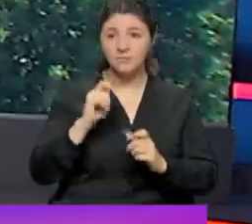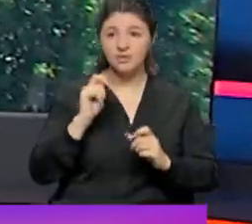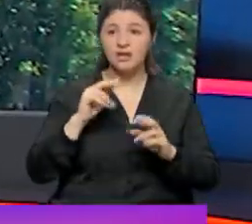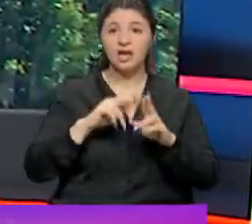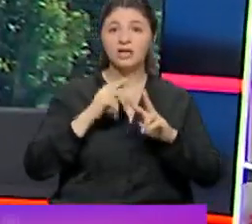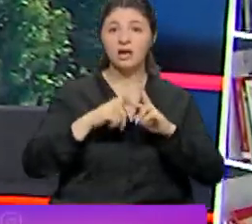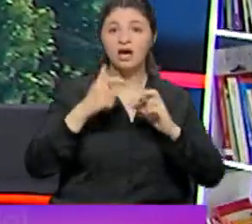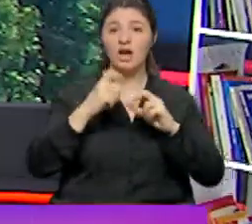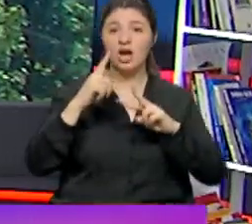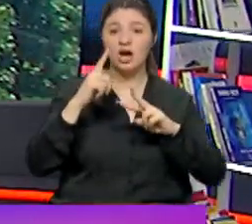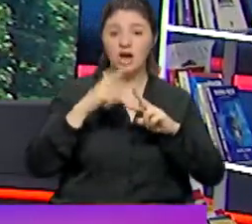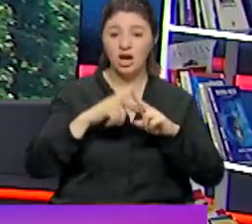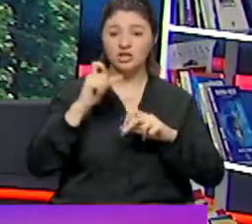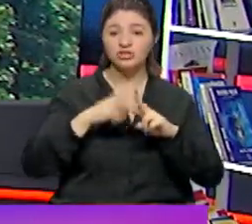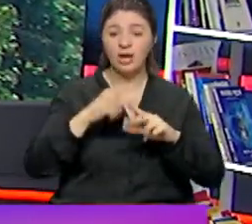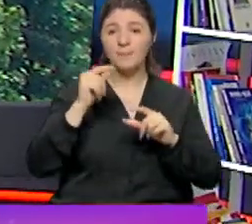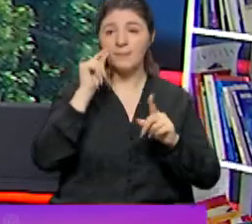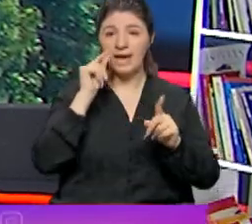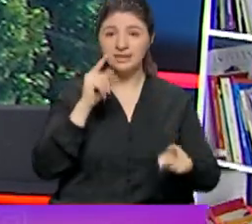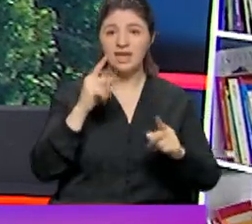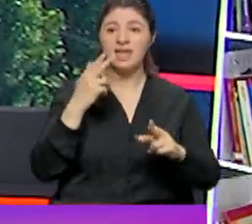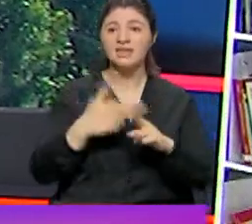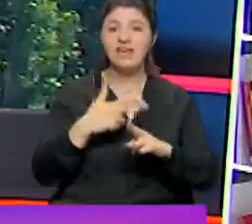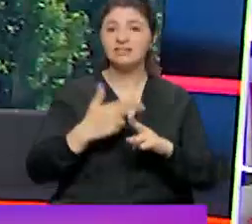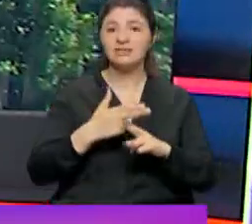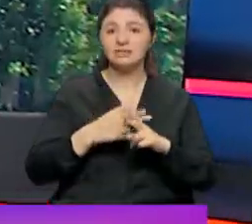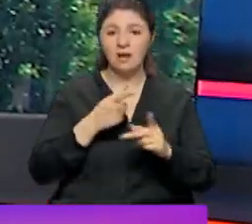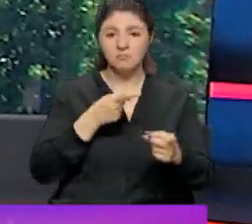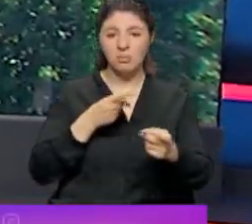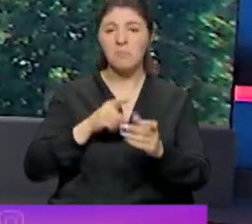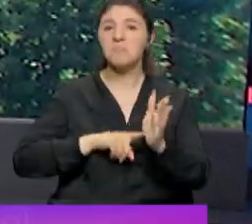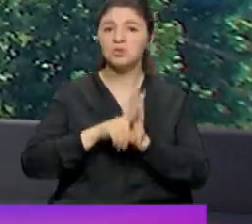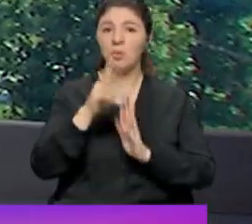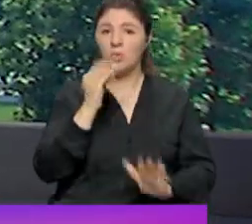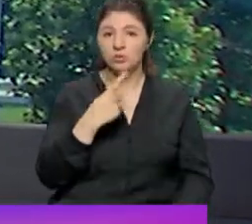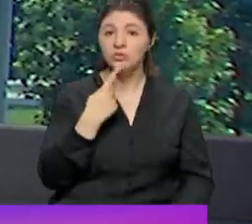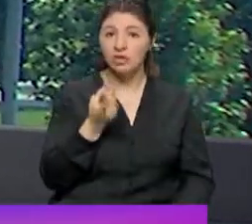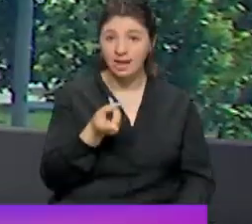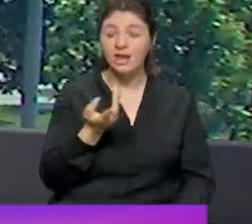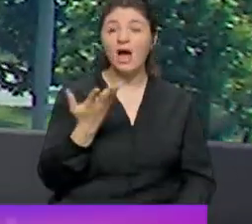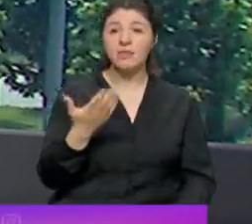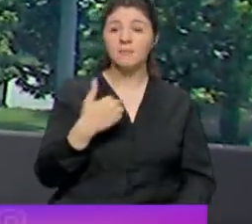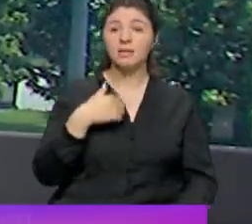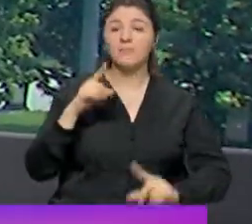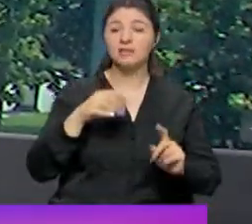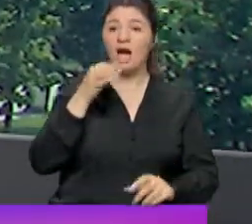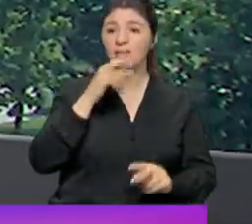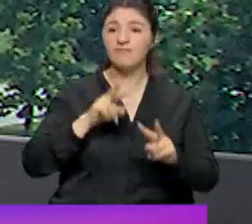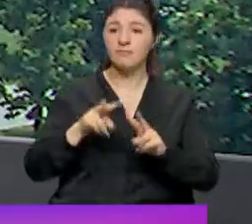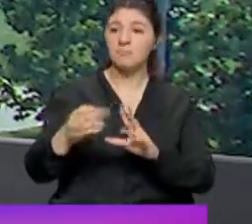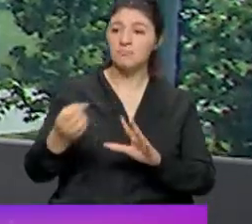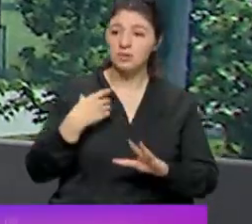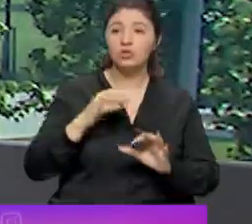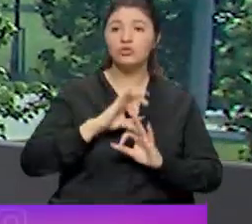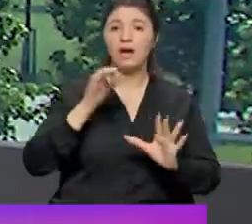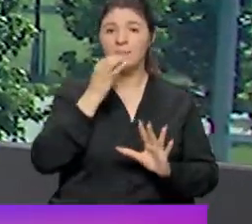Karacabey'de test atışı test atışları geçtiğimiz hafta başarılı gerçekleştirdiğini aktardı Hatta bana bazı haber likleri